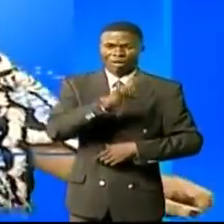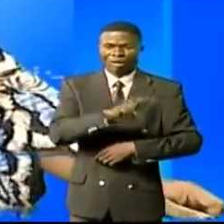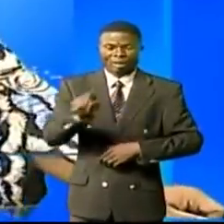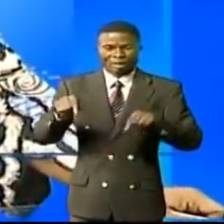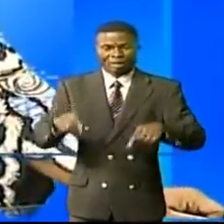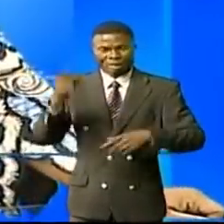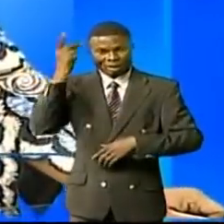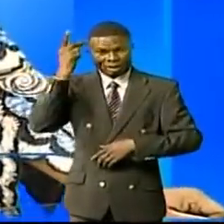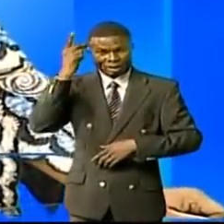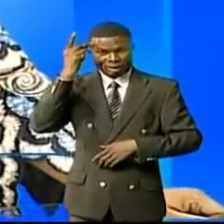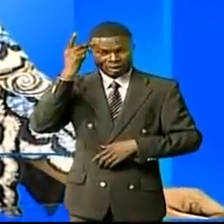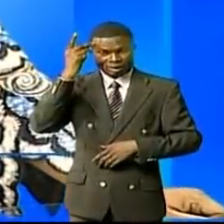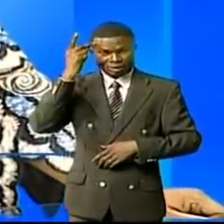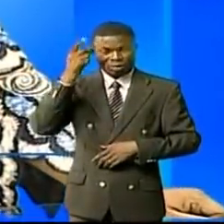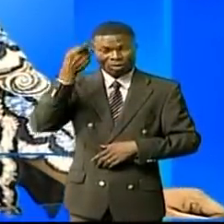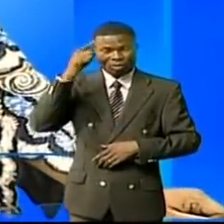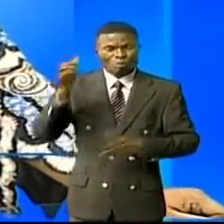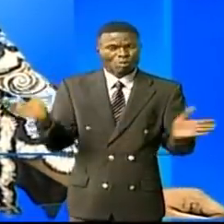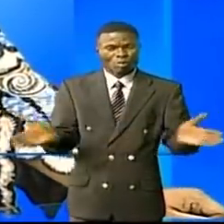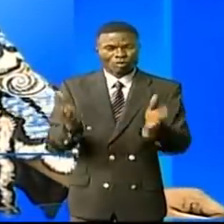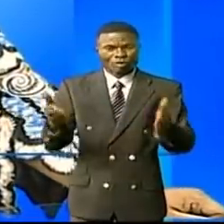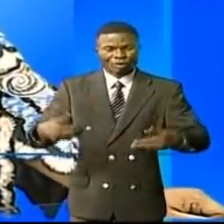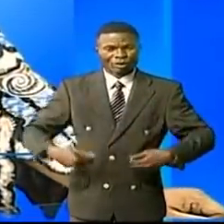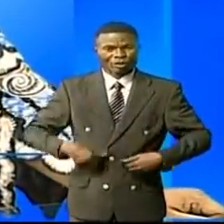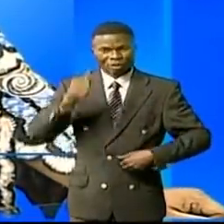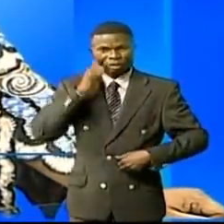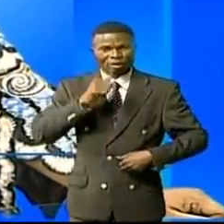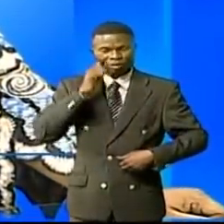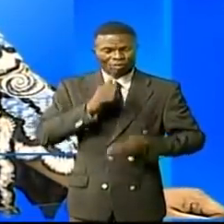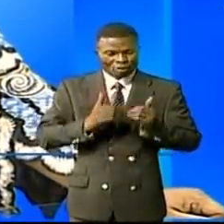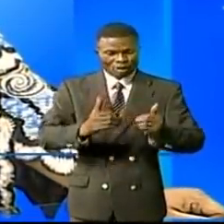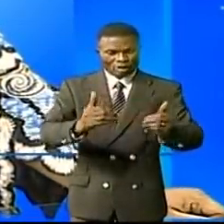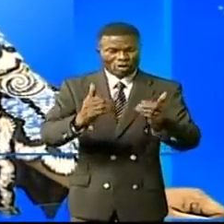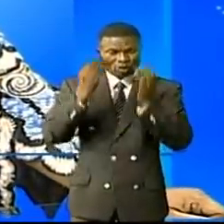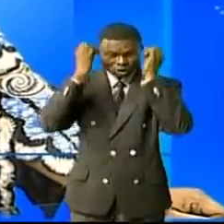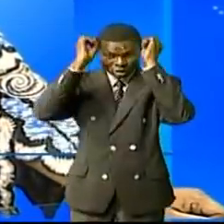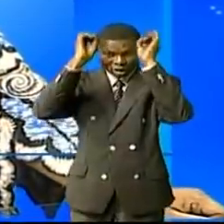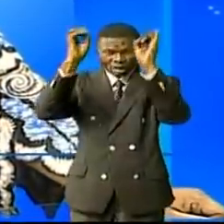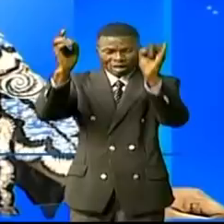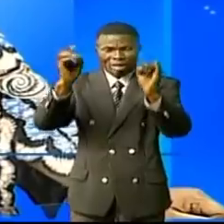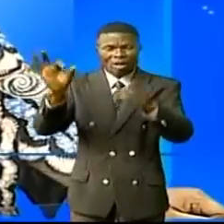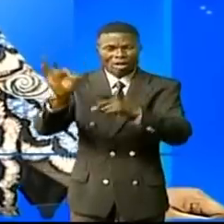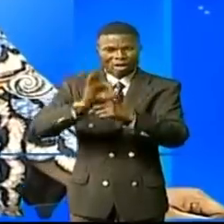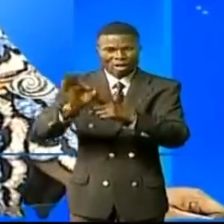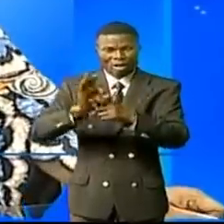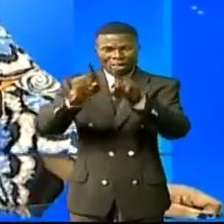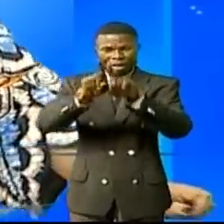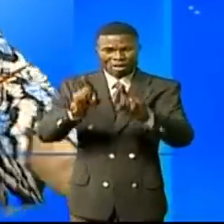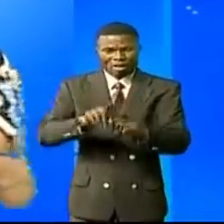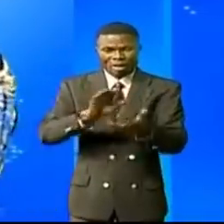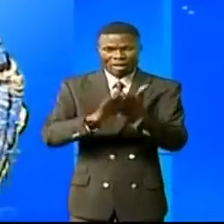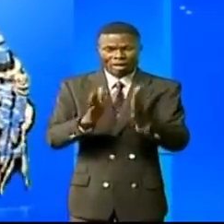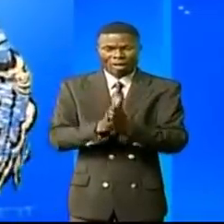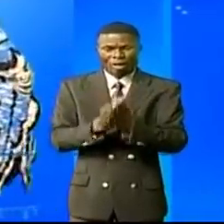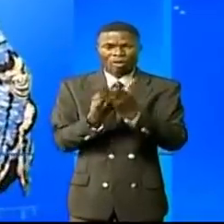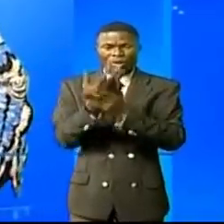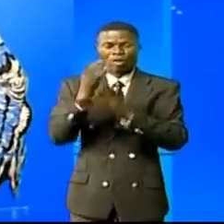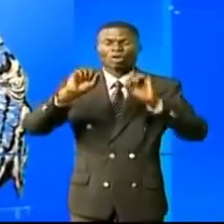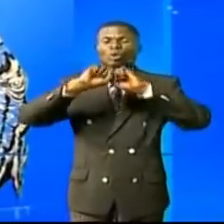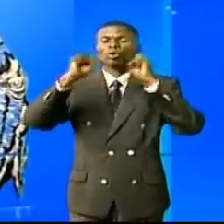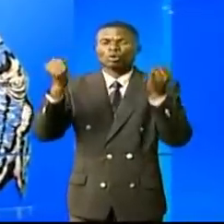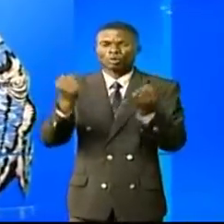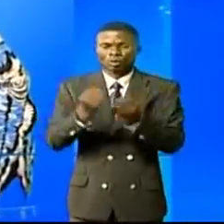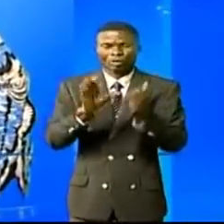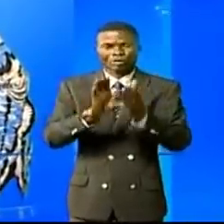Kinshasa, et cela pour encourager les femmes à poursuivre leur éducation formelle et à être une source de socialisation.